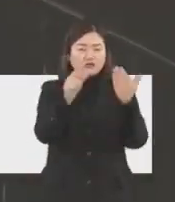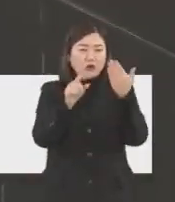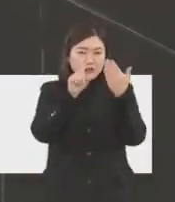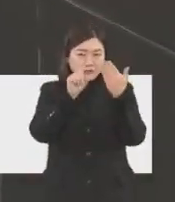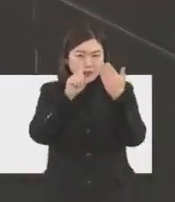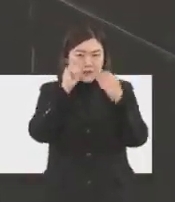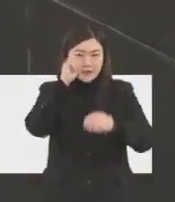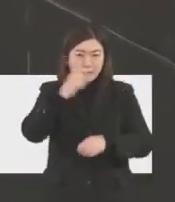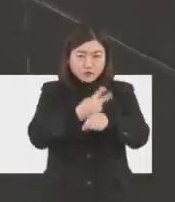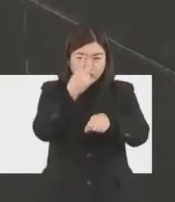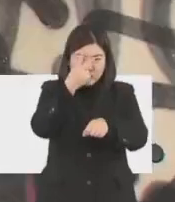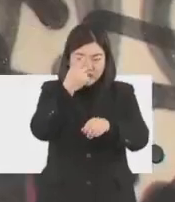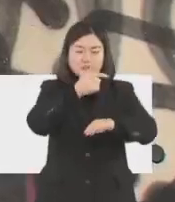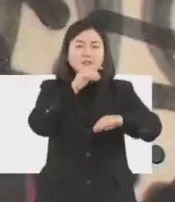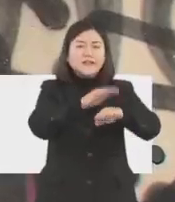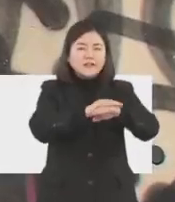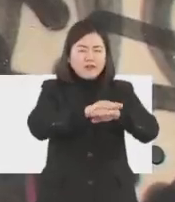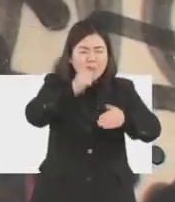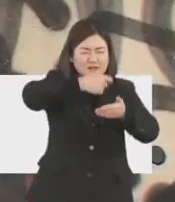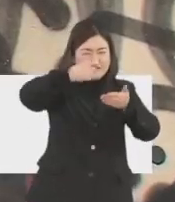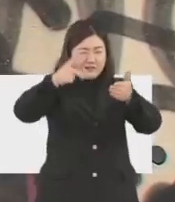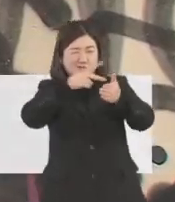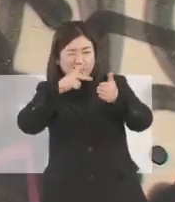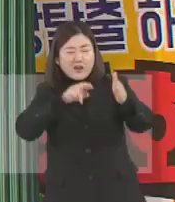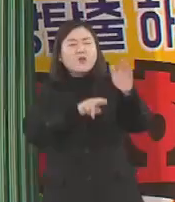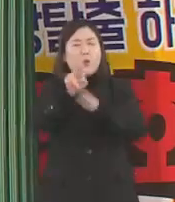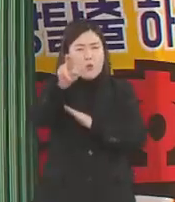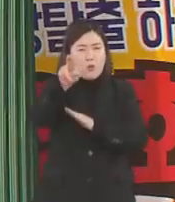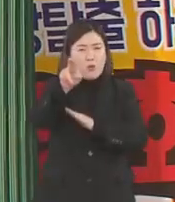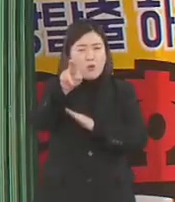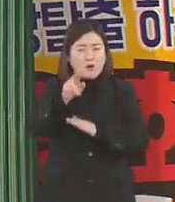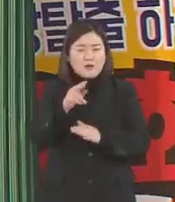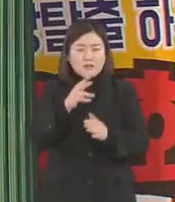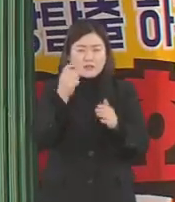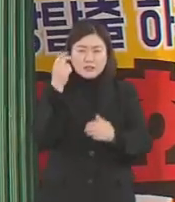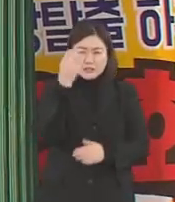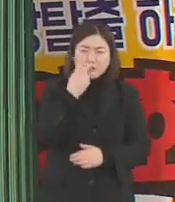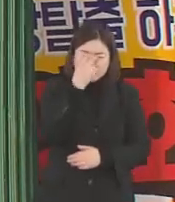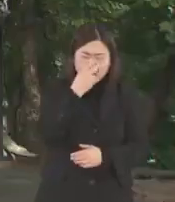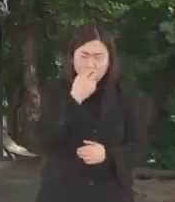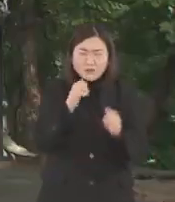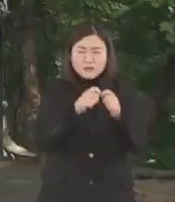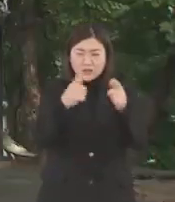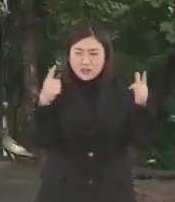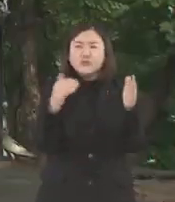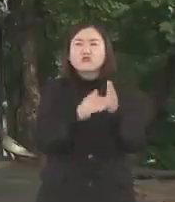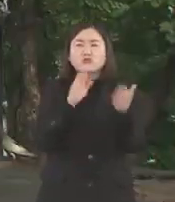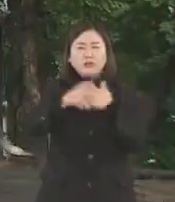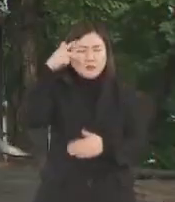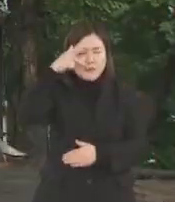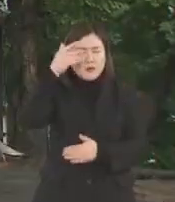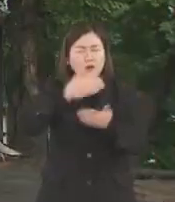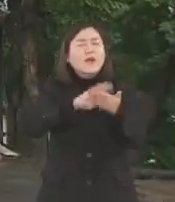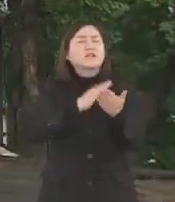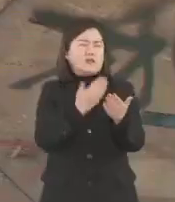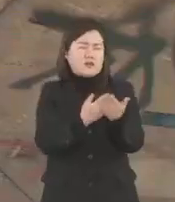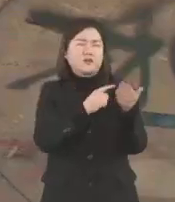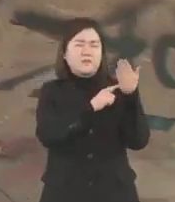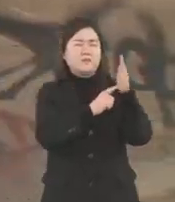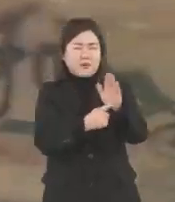11일 새벽 2시경 이들이 대전에서 그라피티를 한 뒤 달아났다며 순찰 인력을 더 편성하는 한편 CCTV 화질을